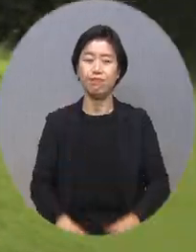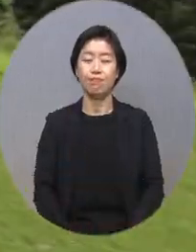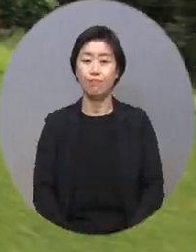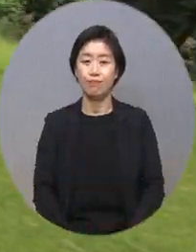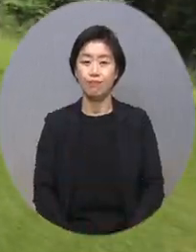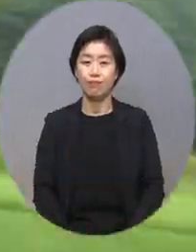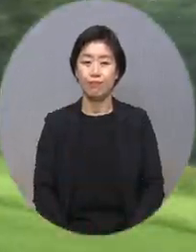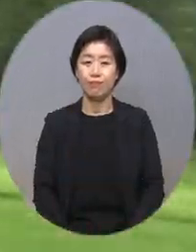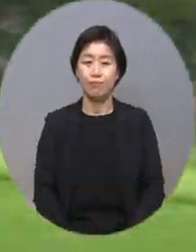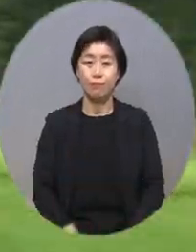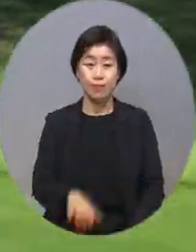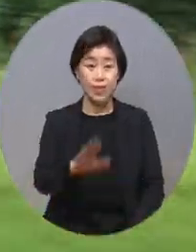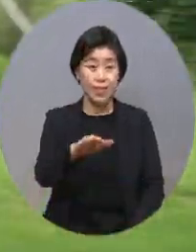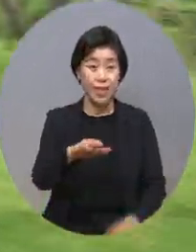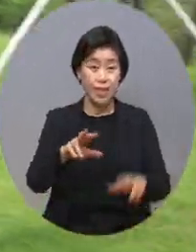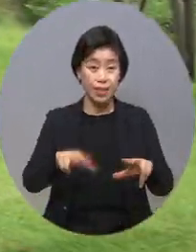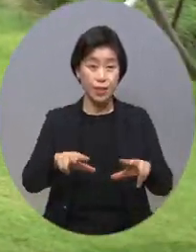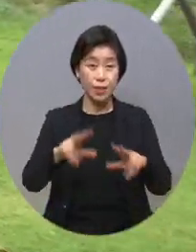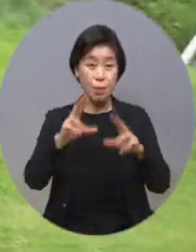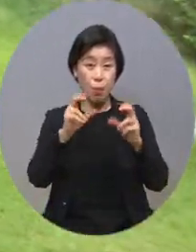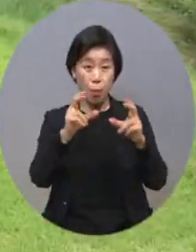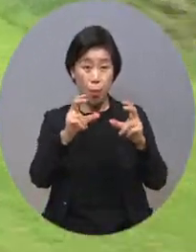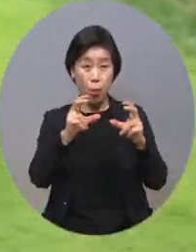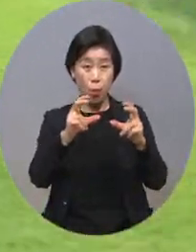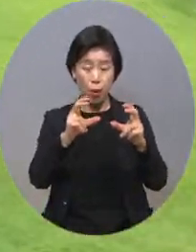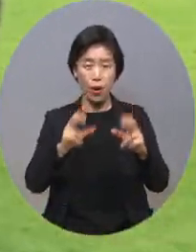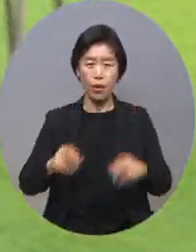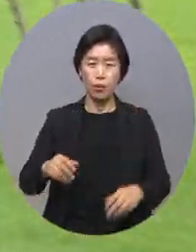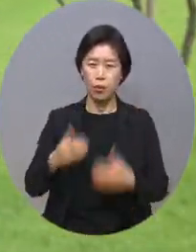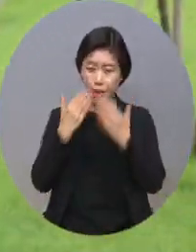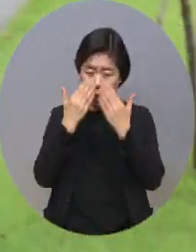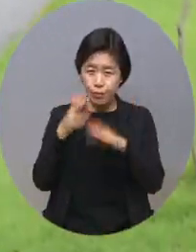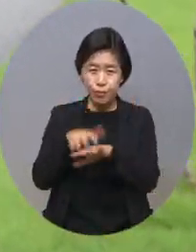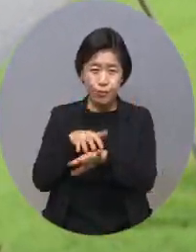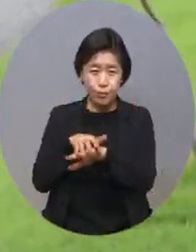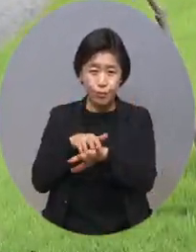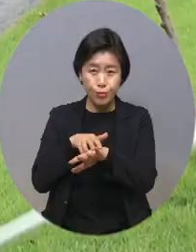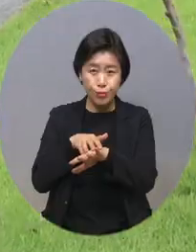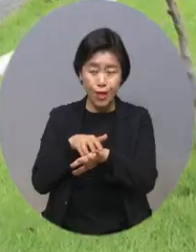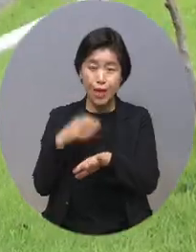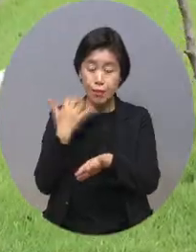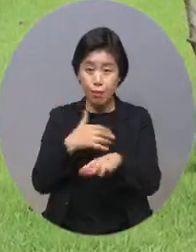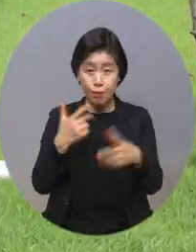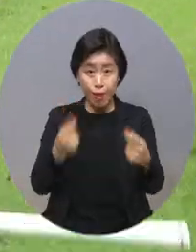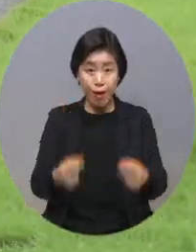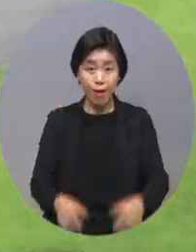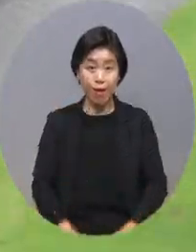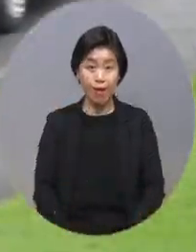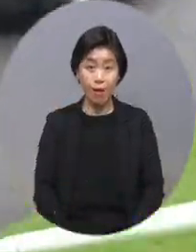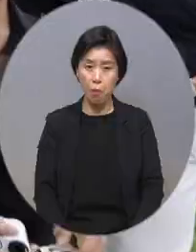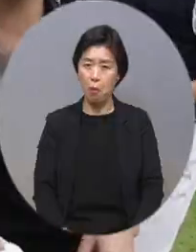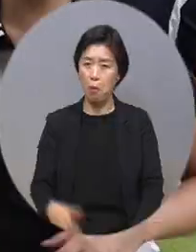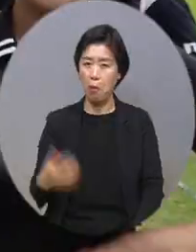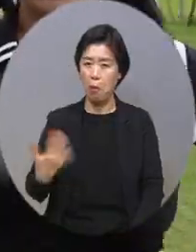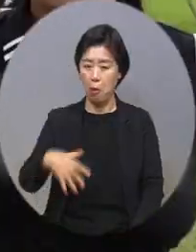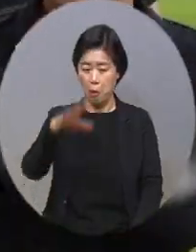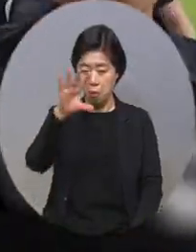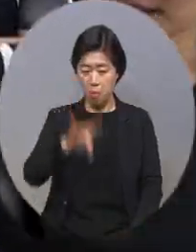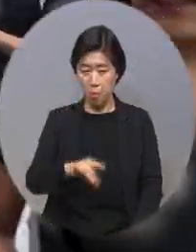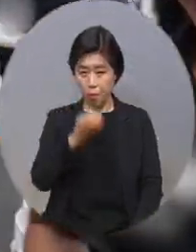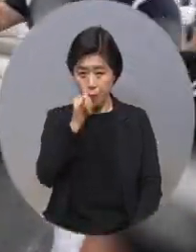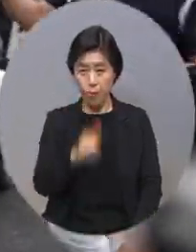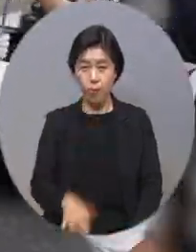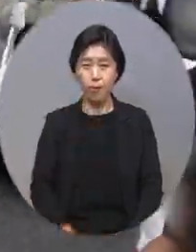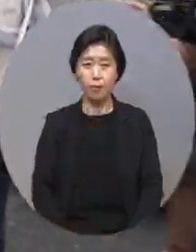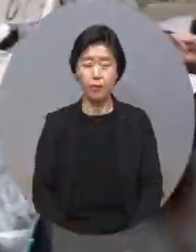어? 아, 여기 이길 수 있겠다. 근데 지금 토요일 타오전 색깔 맞춘 거야. 그러니까, 일부러 맞춘 건 줄 알았어. 어, 신경 많이 센스, 거야. 센스. 어? 신경 많이 썼어. 굿보이. 어? 아,